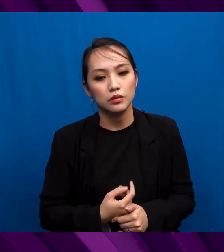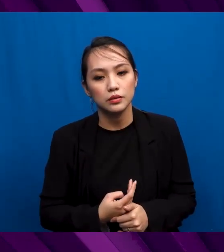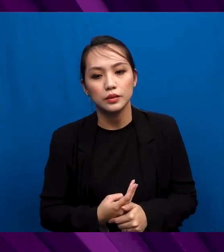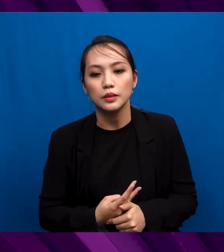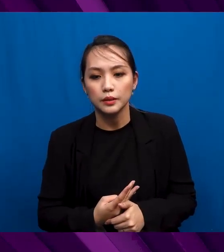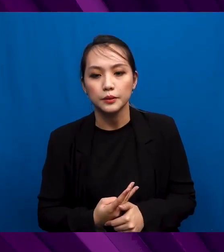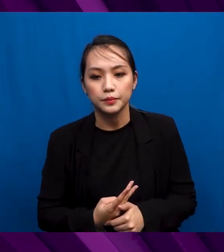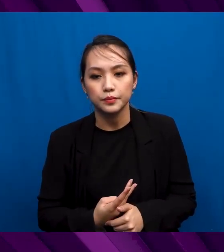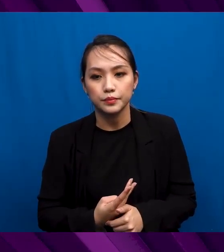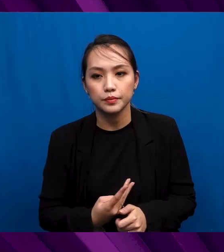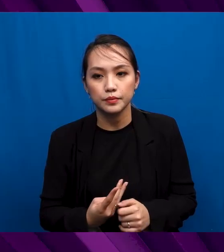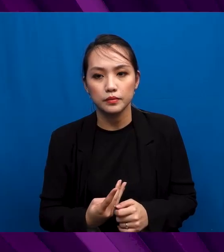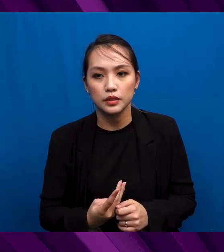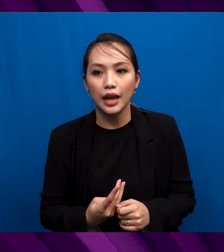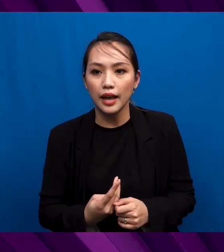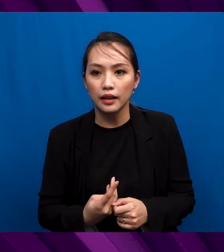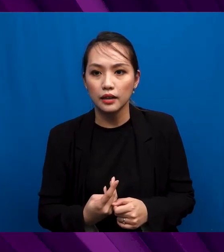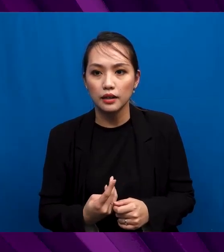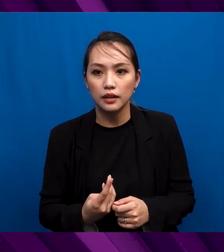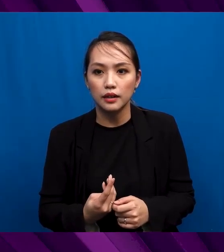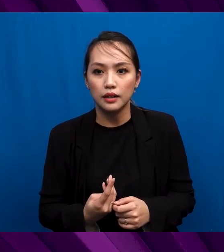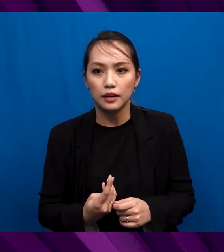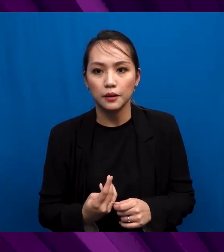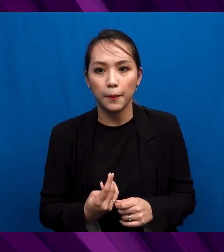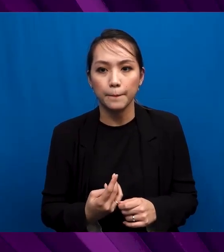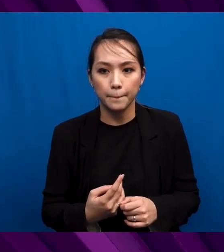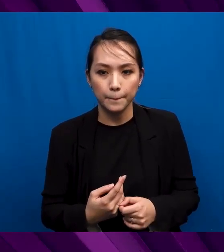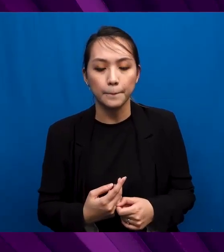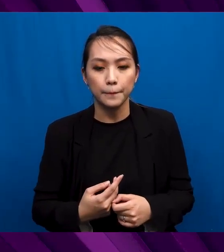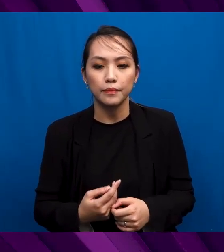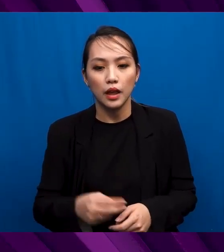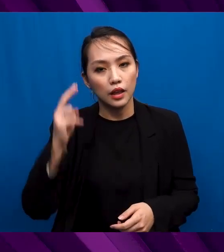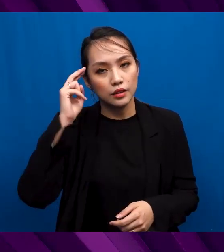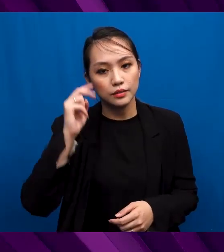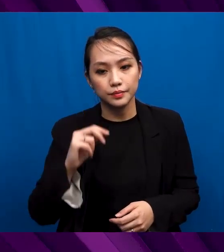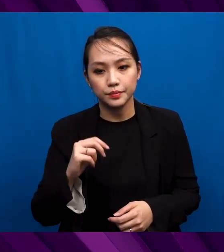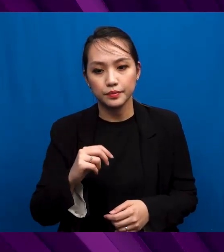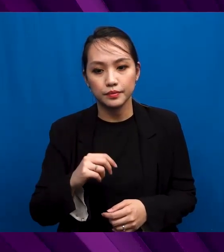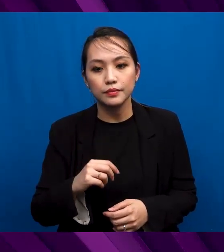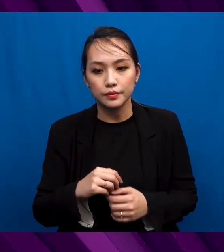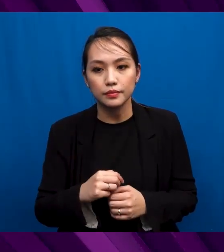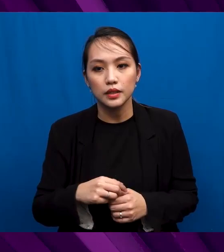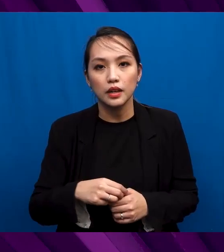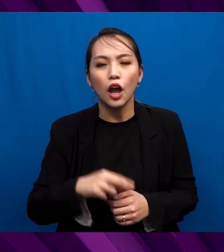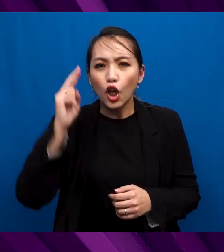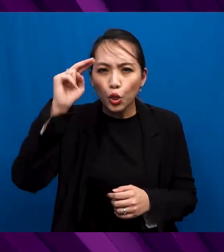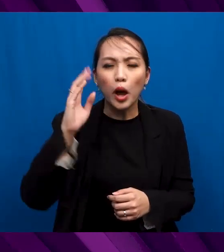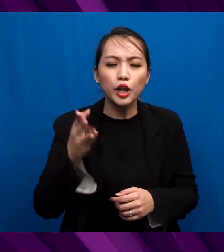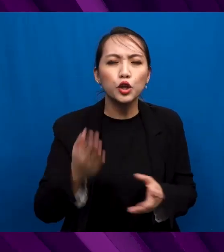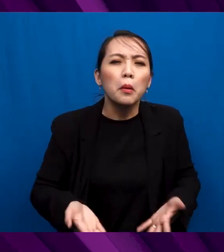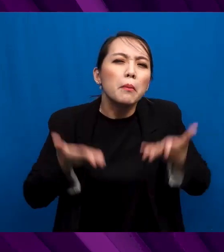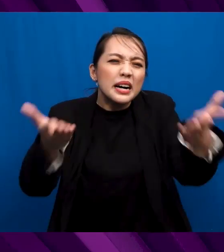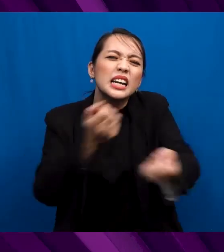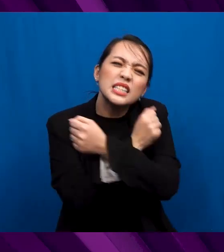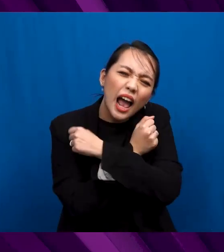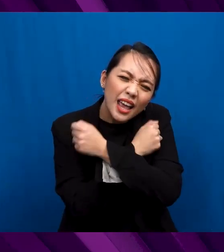yang mau jadi imam yang benar. Bahwa Tuhan menerimanya. Nggak ambil pusing, orang gini itu paling happy. Dia nggak peduli orang lain mikir